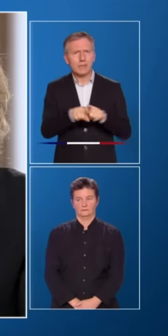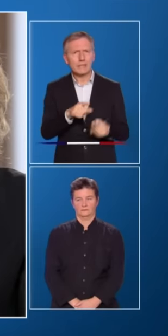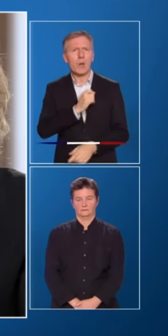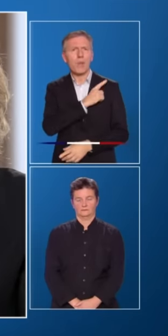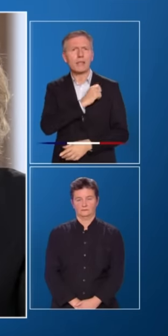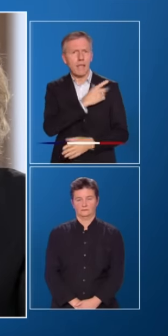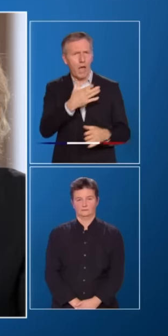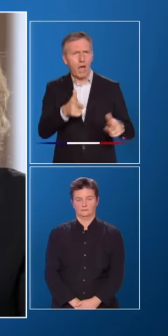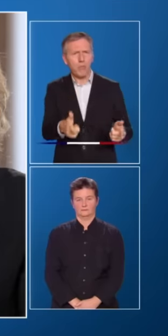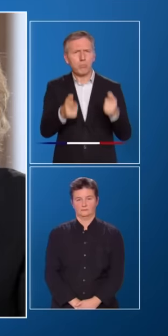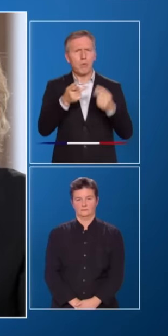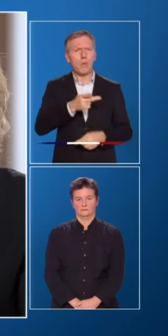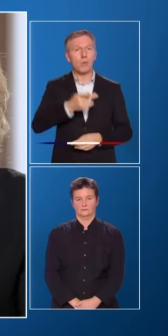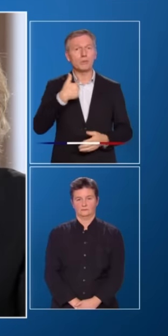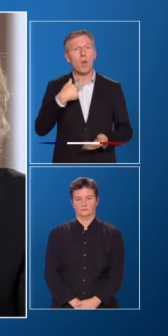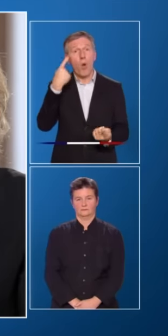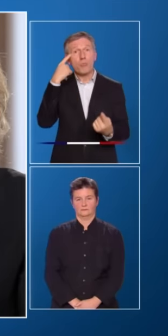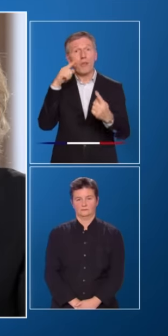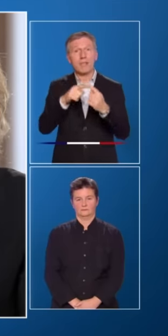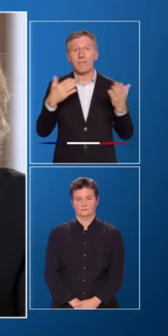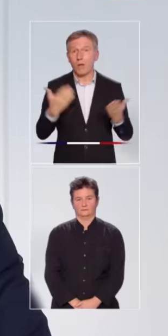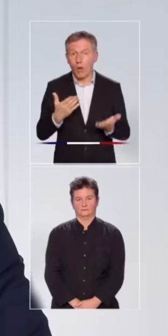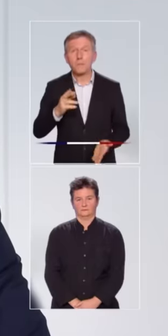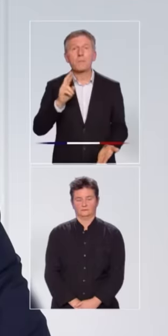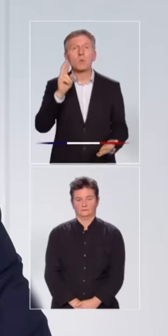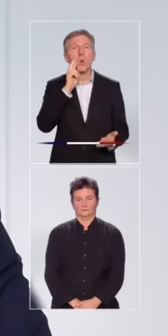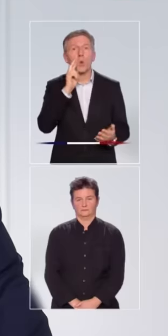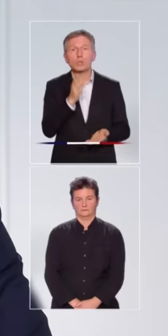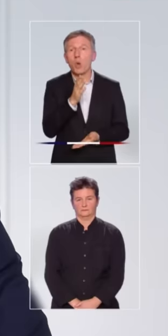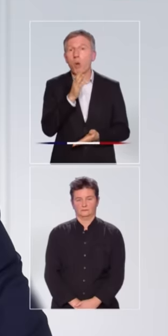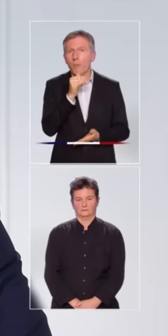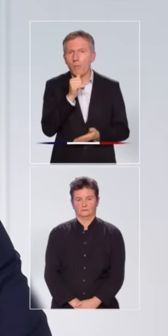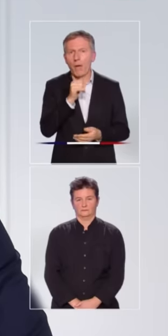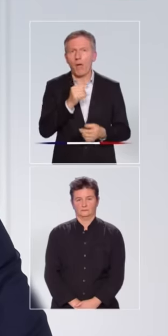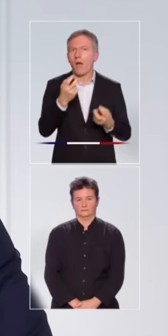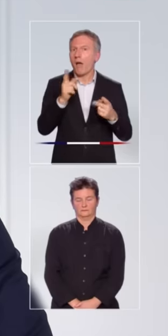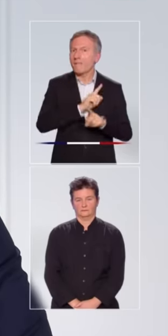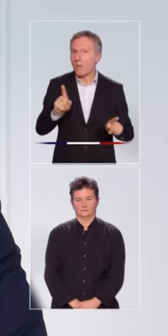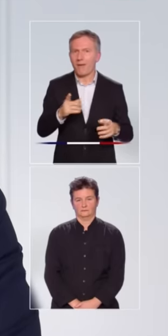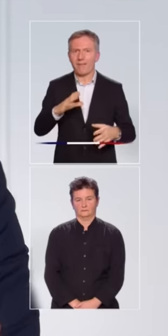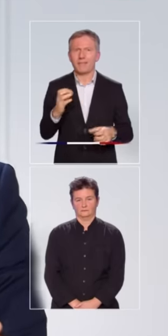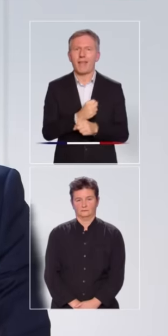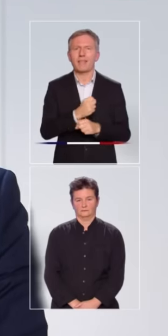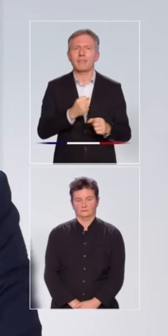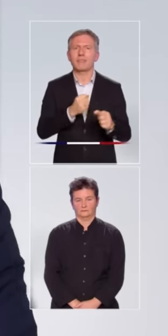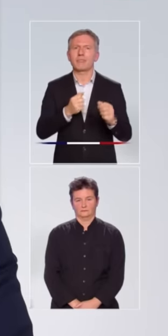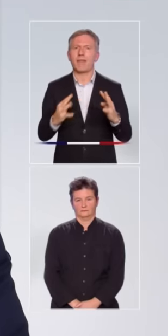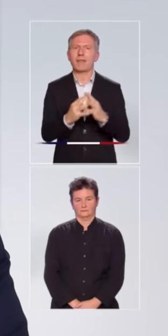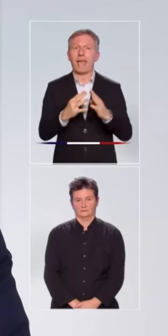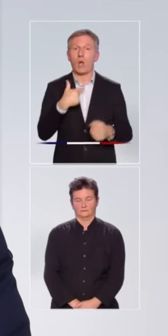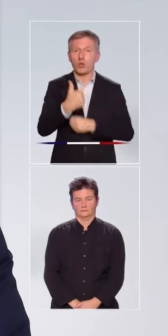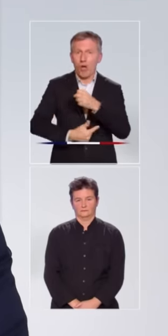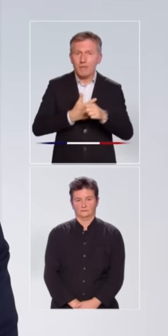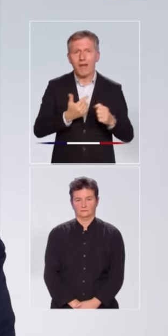Nous avons un objectif. La Russie ne peut pas et ne doit pas gagner cette guerre. Depuis 2 ans, nous avons aidé